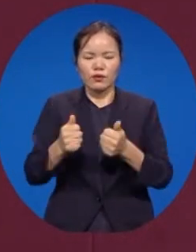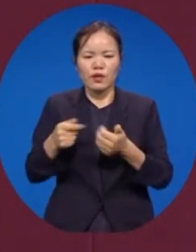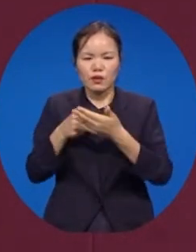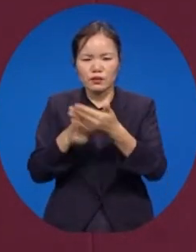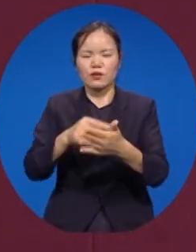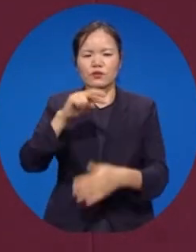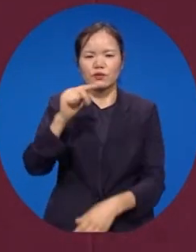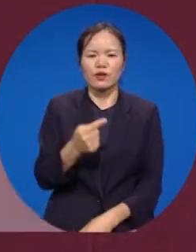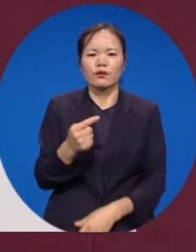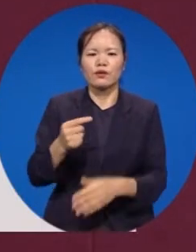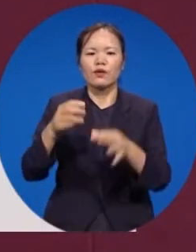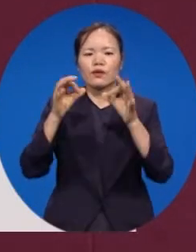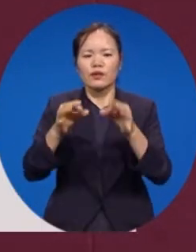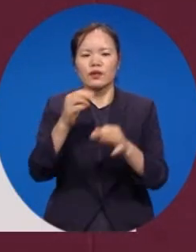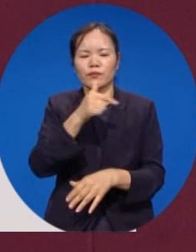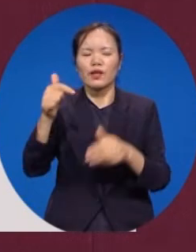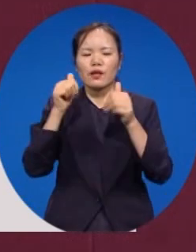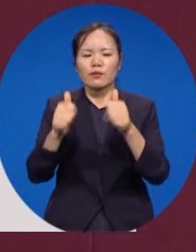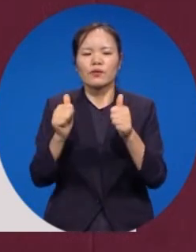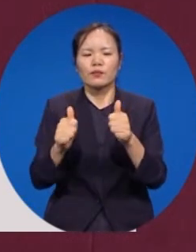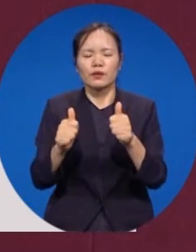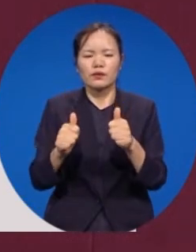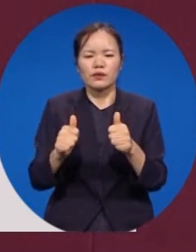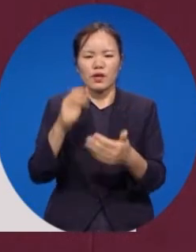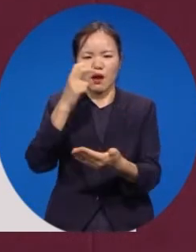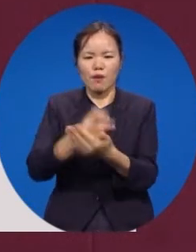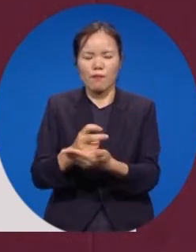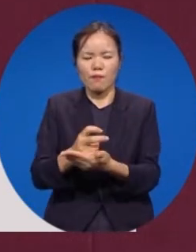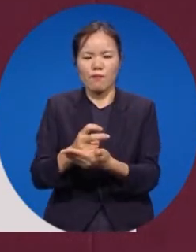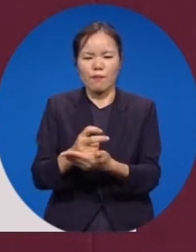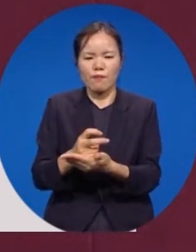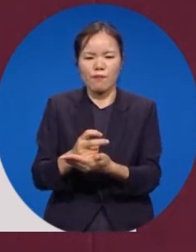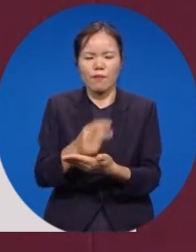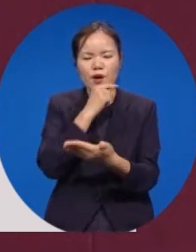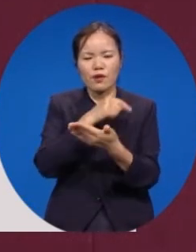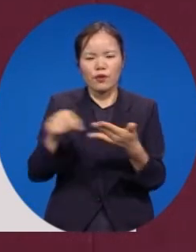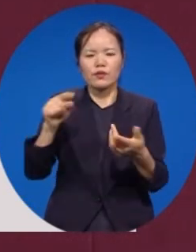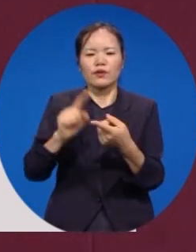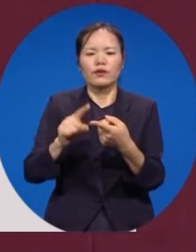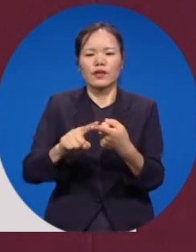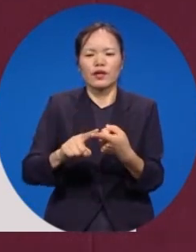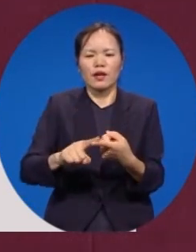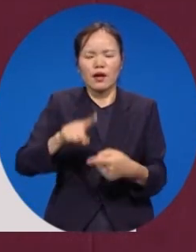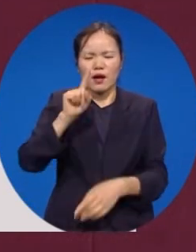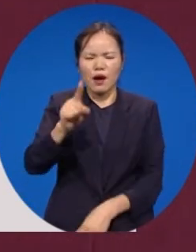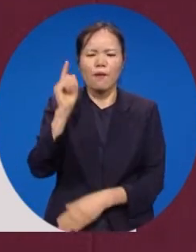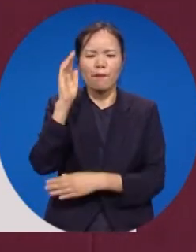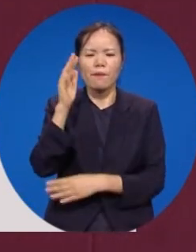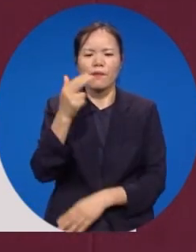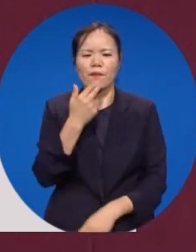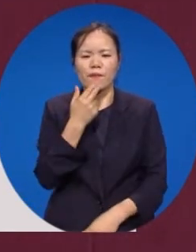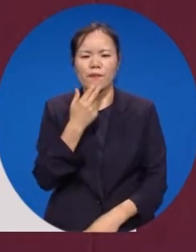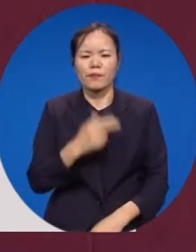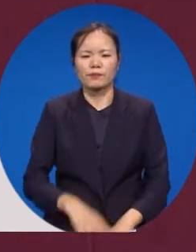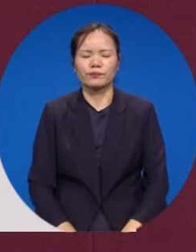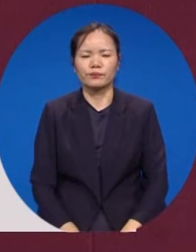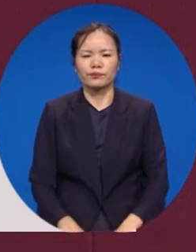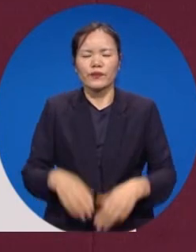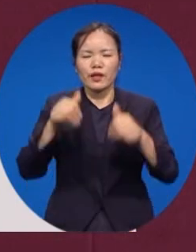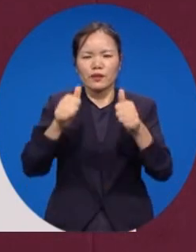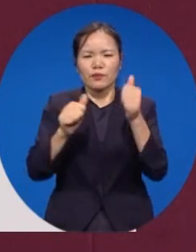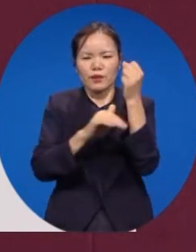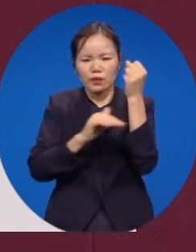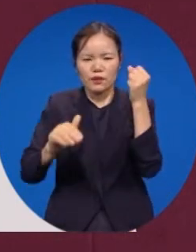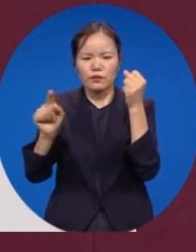김명수 대법원장은 사법부 독립을 훼손하는 일에 대해서 이런 방구도 하지 못했습니다. 재판의